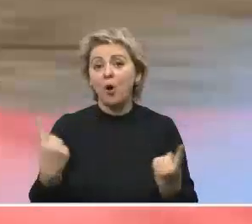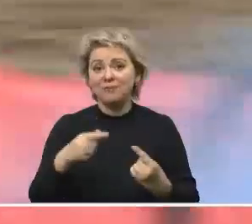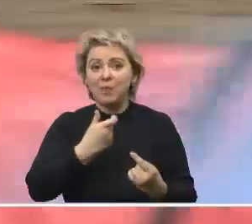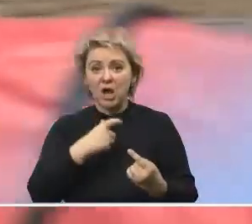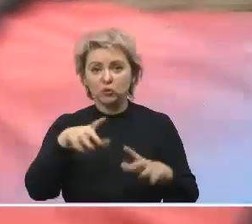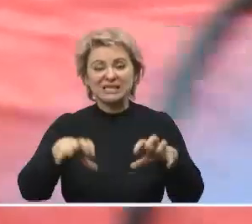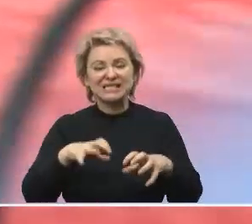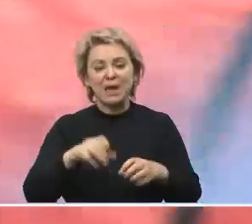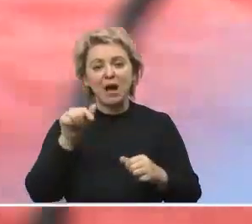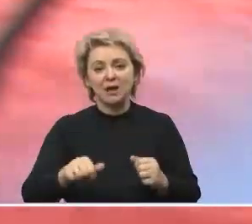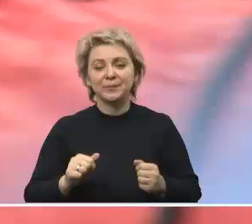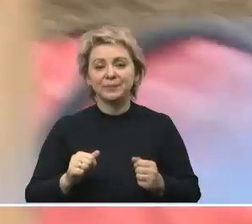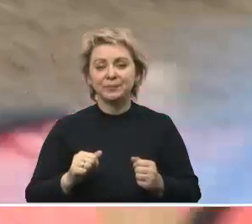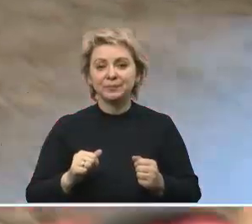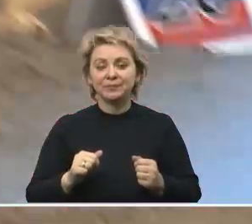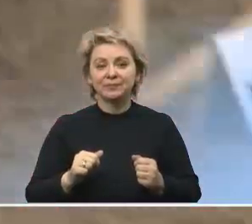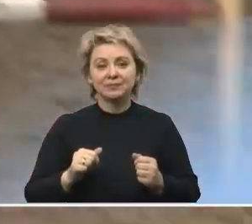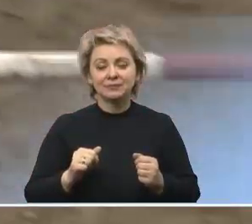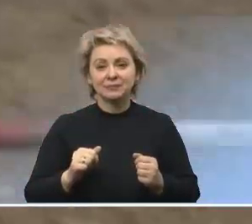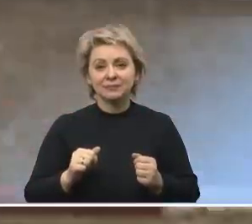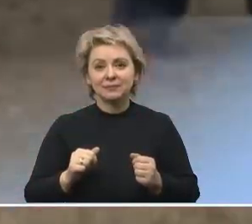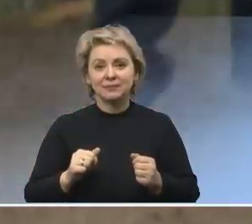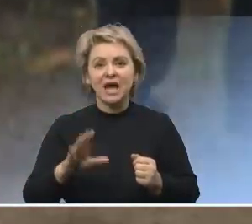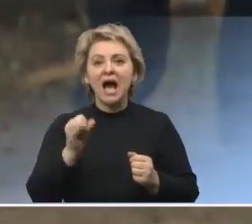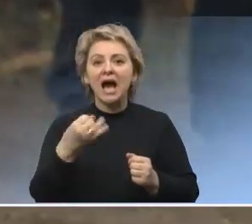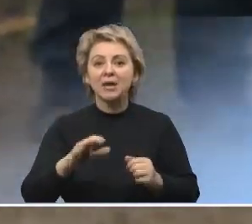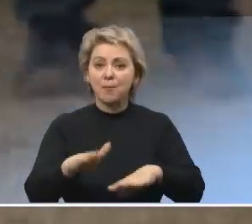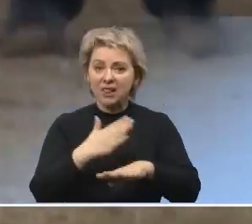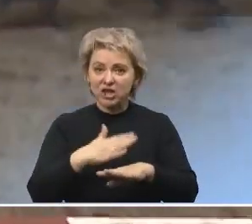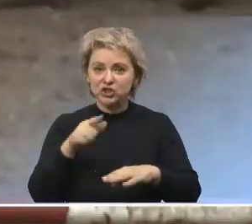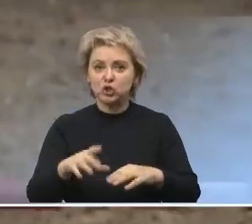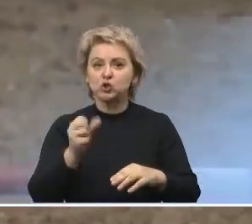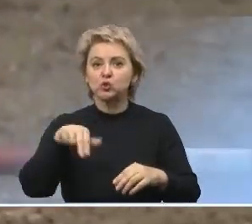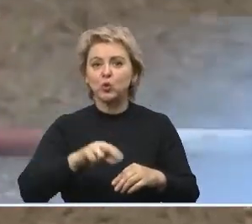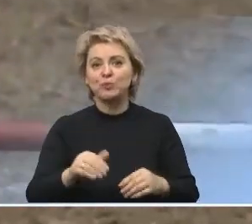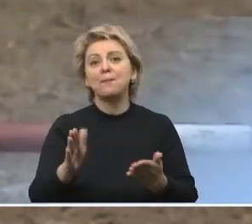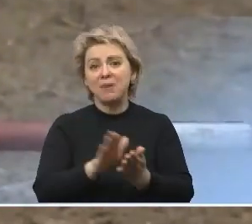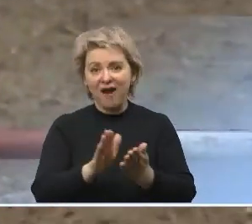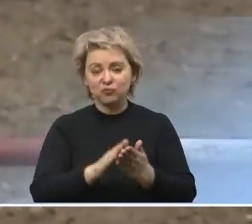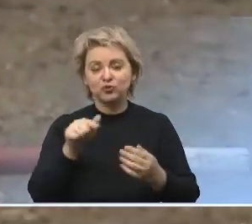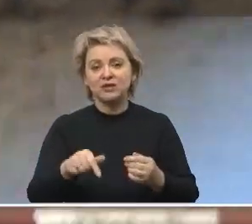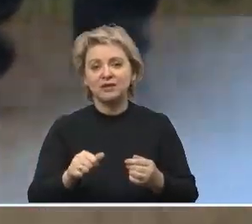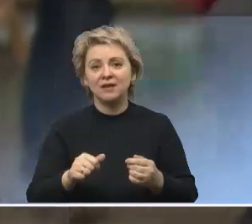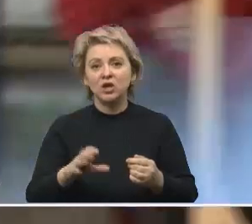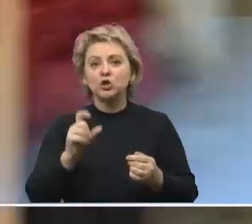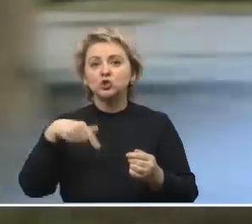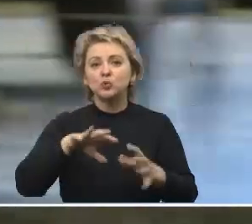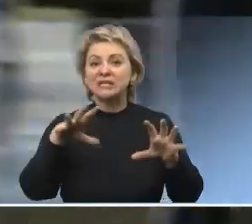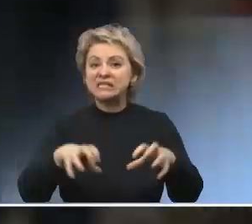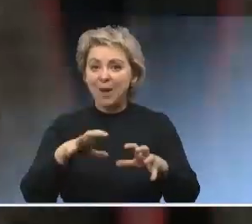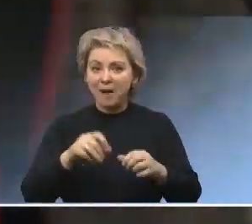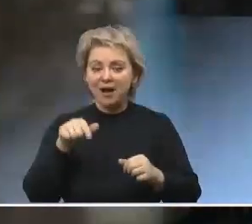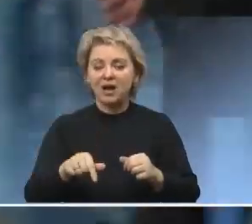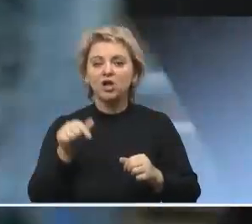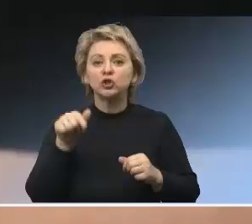собак. Стой, вперед, вперед, вперед! Да-да-да! Ай, молодец! Супер, бравушки! Да, супер собака!